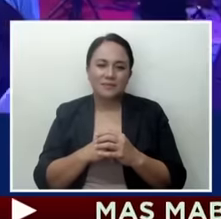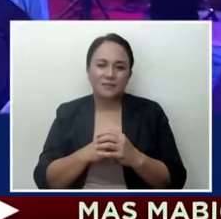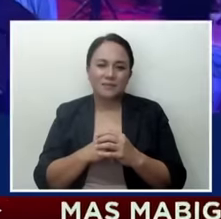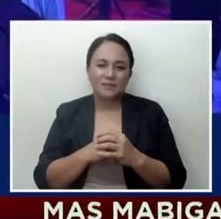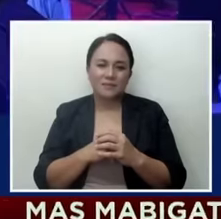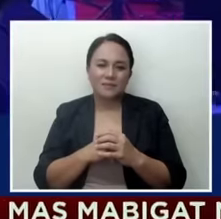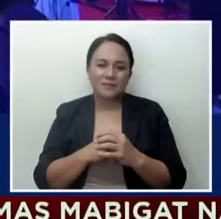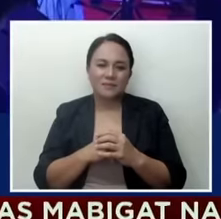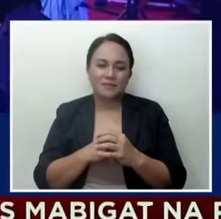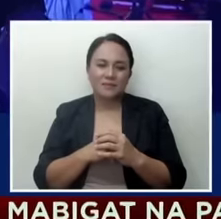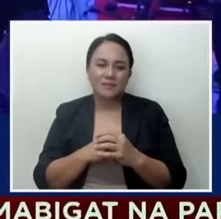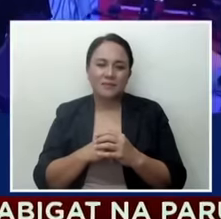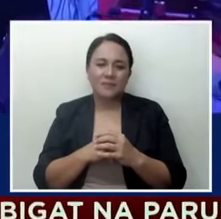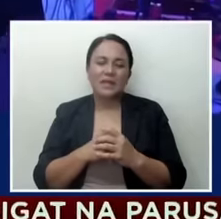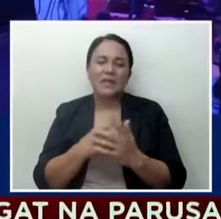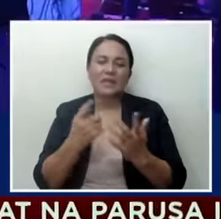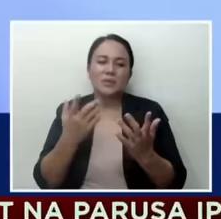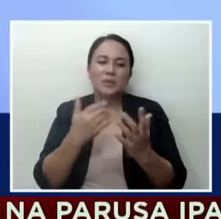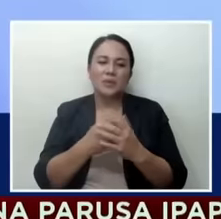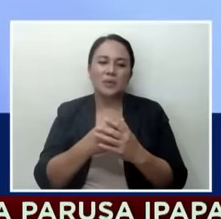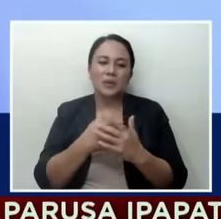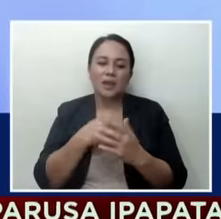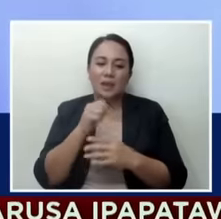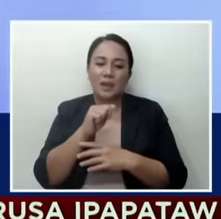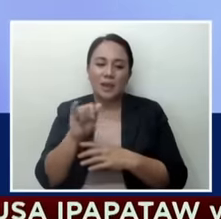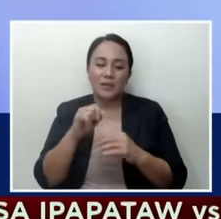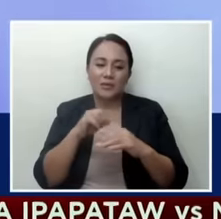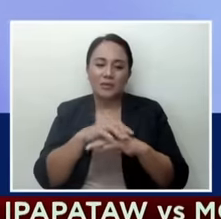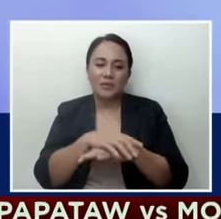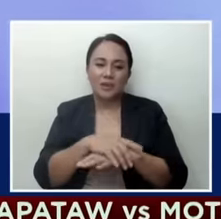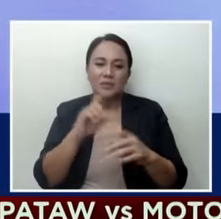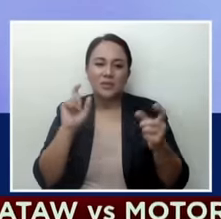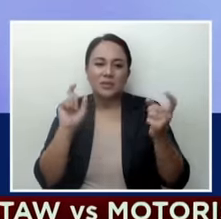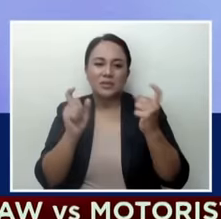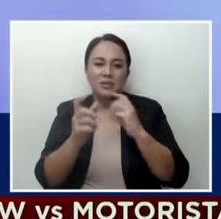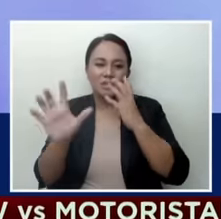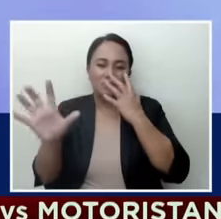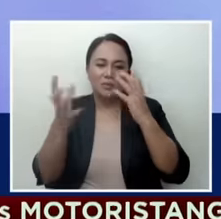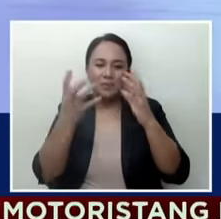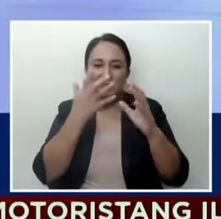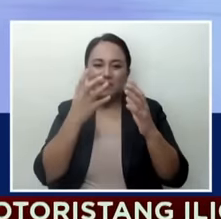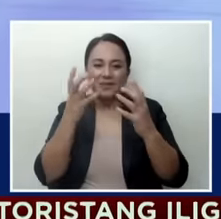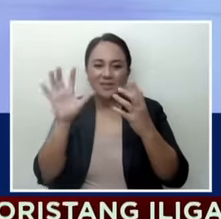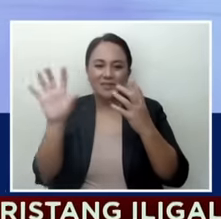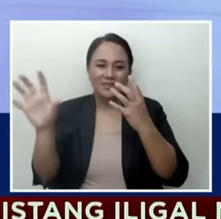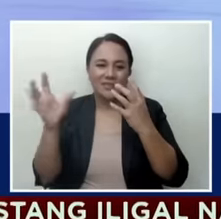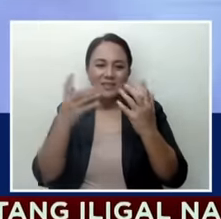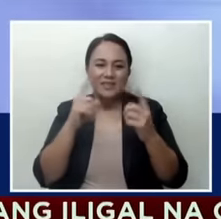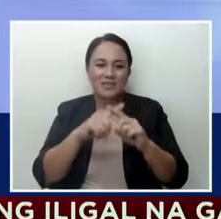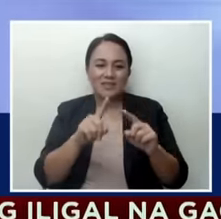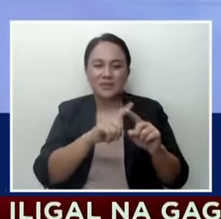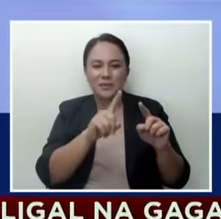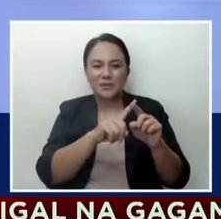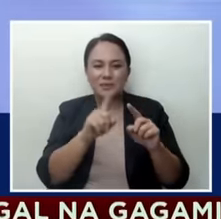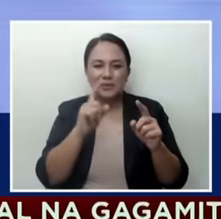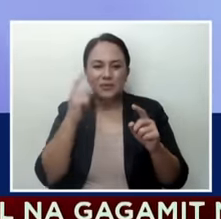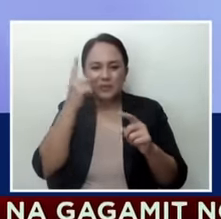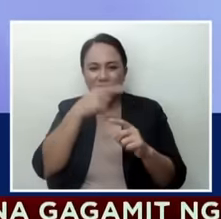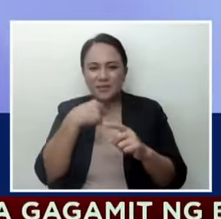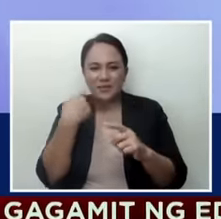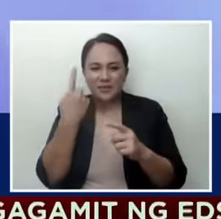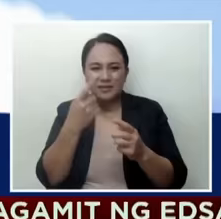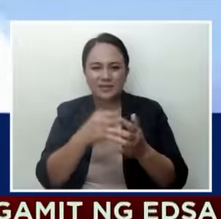Sanchez. Live din nag-AI effects ang tatlo nang magpalitan sila ng mga mukha ni na Bert Tawa Marcelo, Meli Tagasa, Dencio